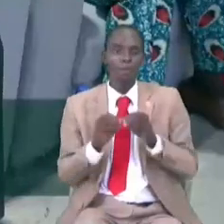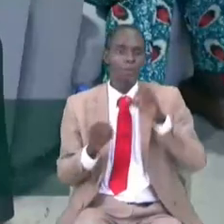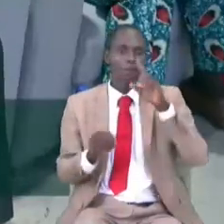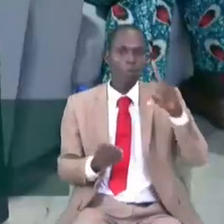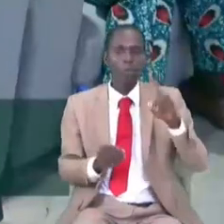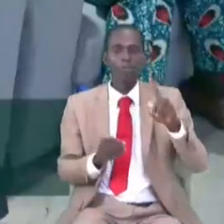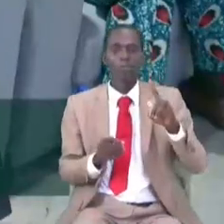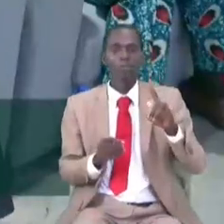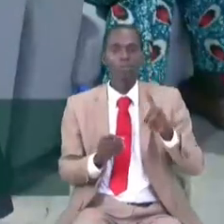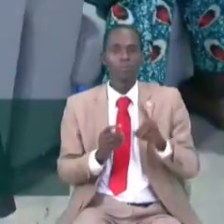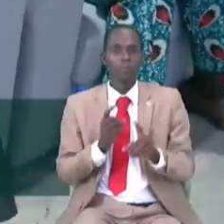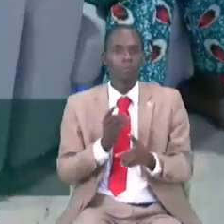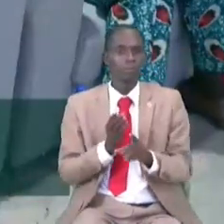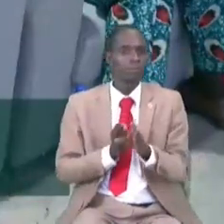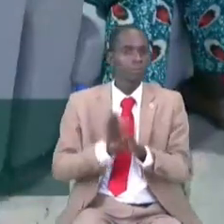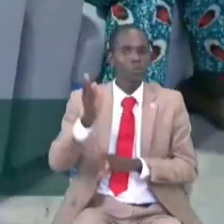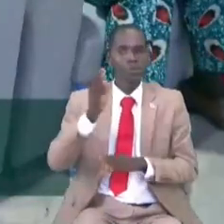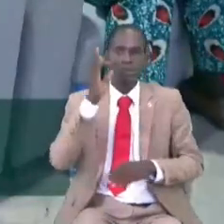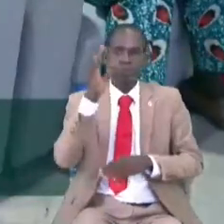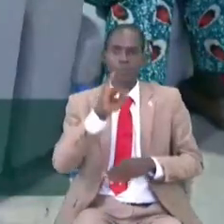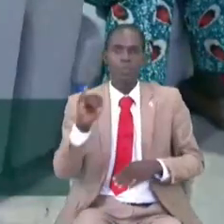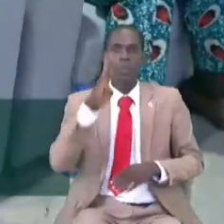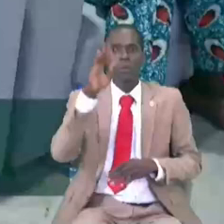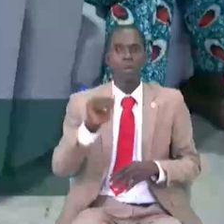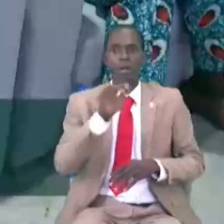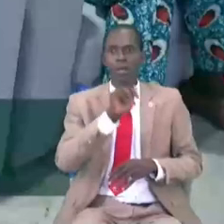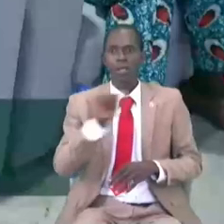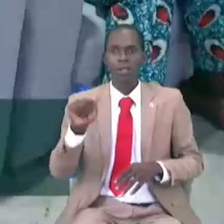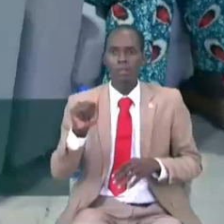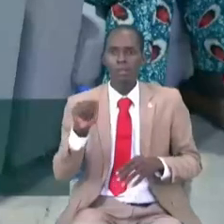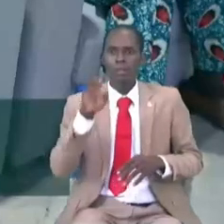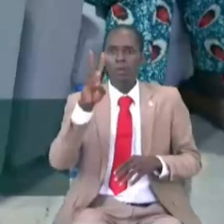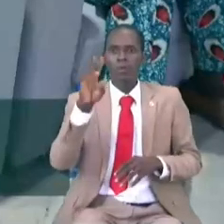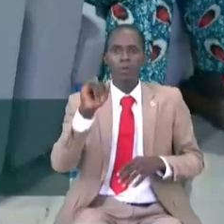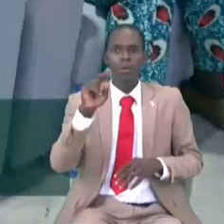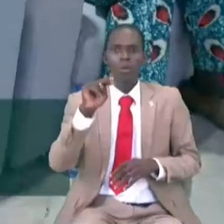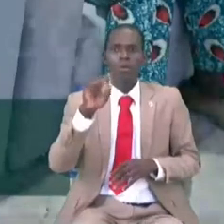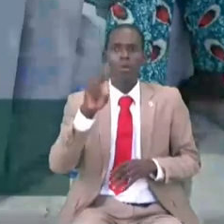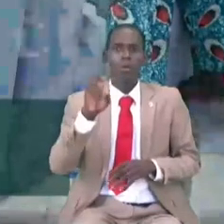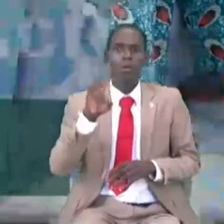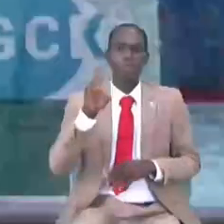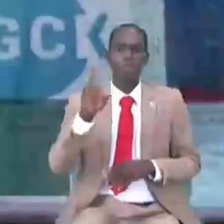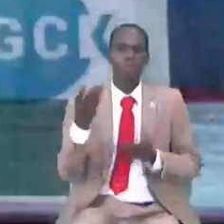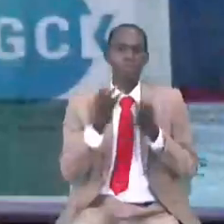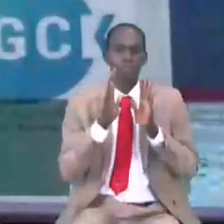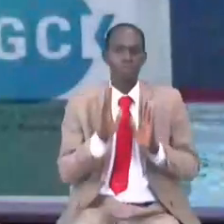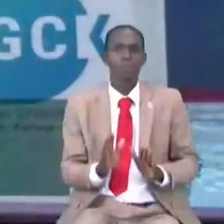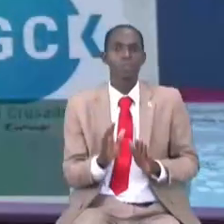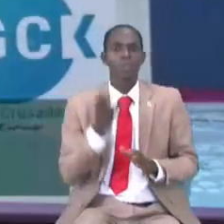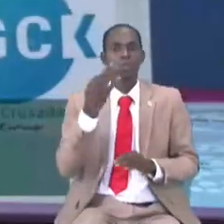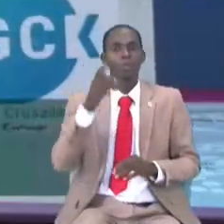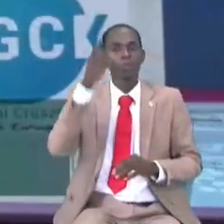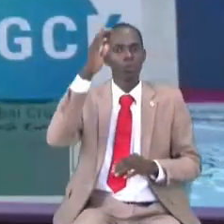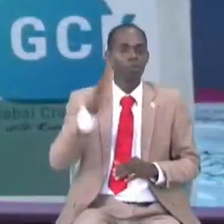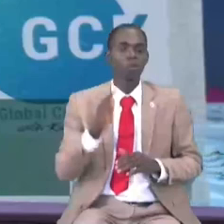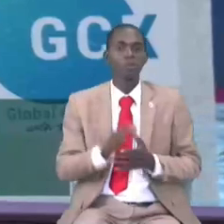un serviteur de Dieu engagé. Deuxième point, la pénitence irréprochable avec